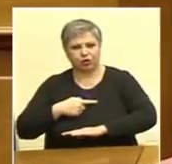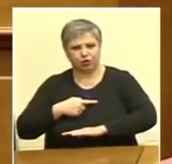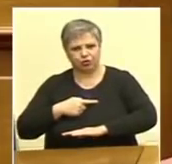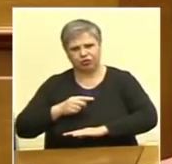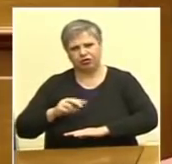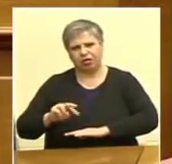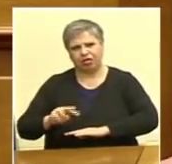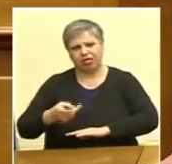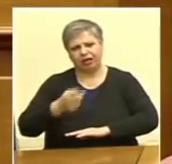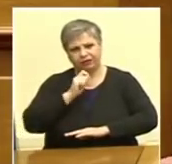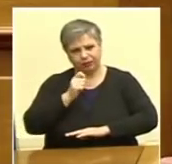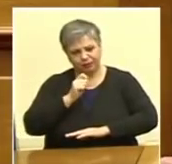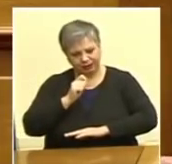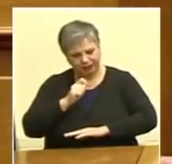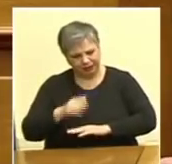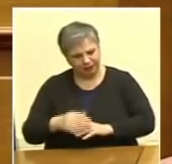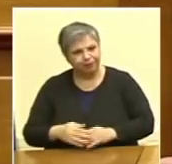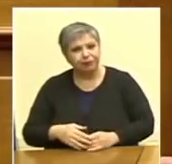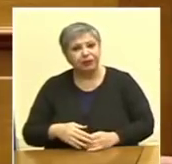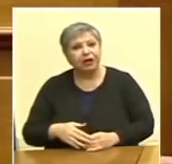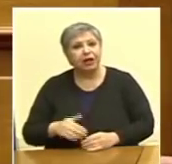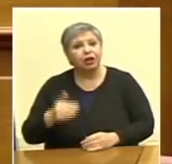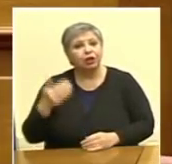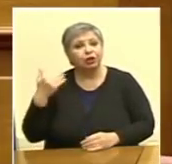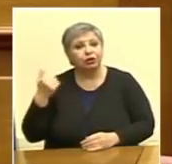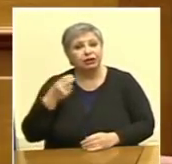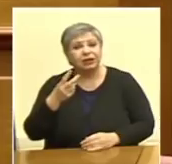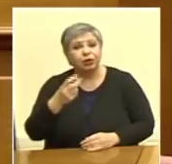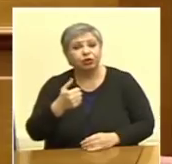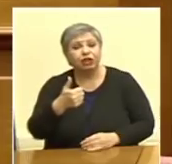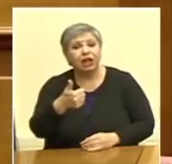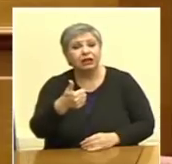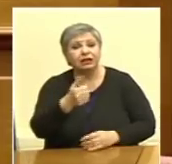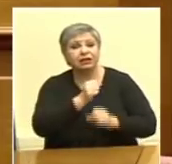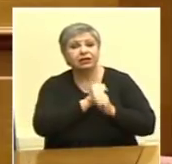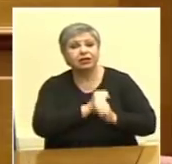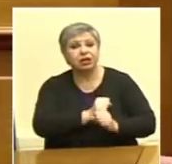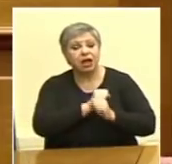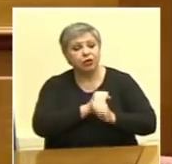λοιπόν, ήταν 26 Ιανουαρίου του